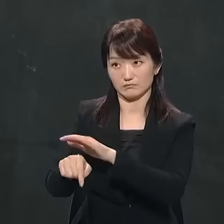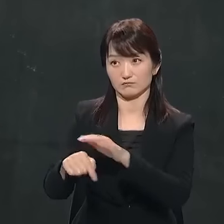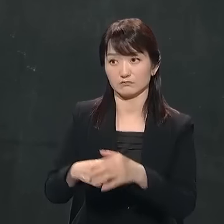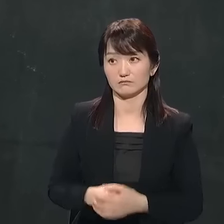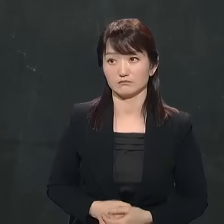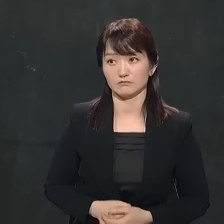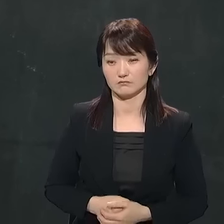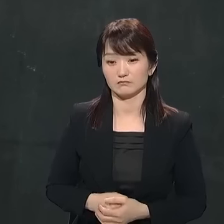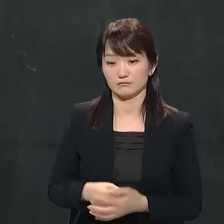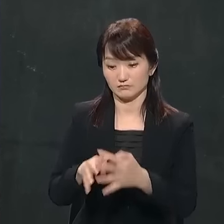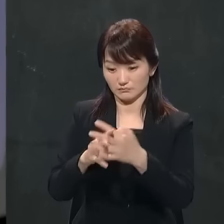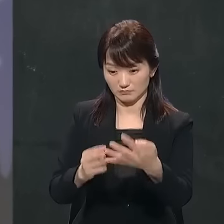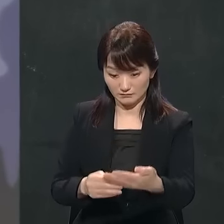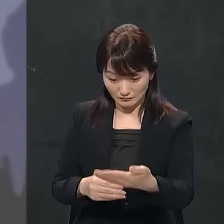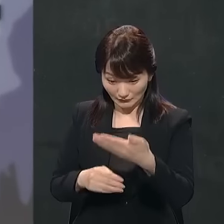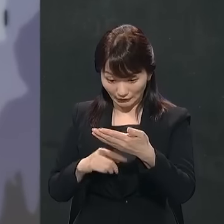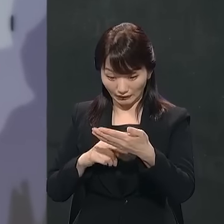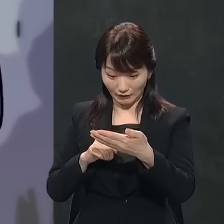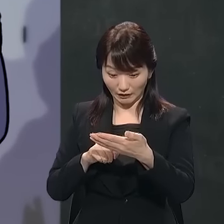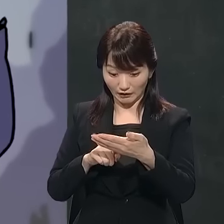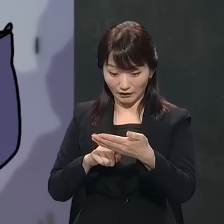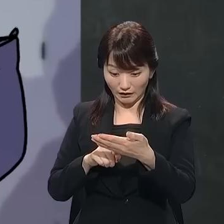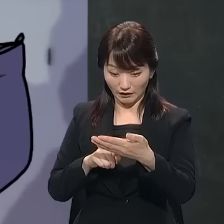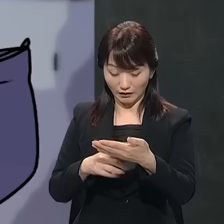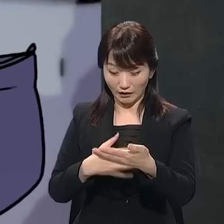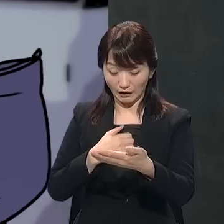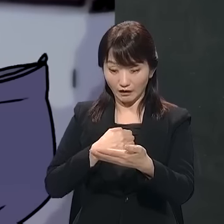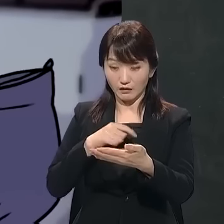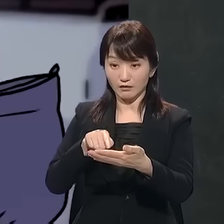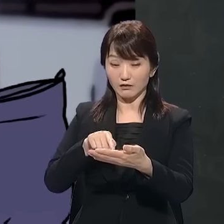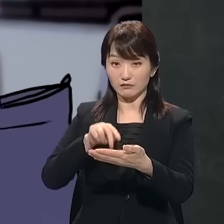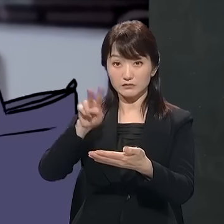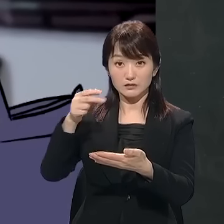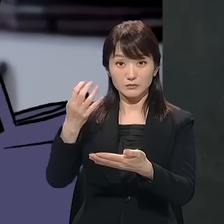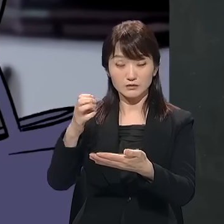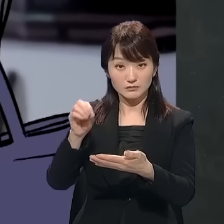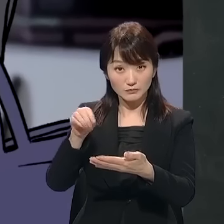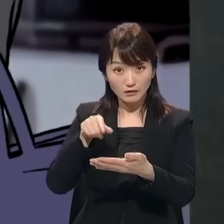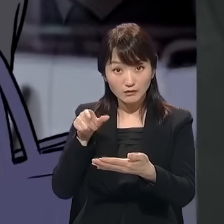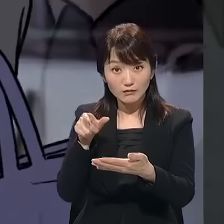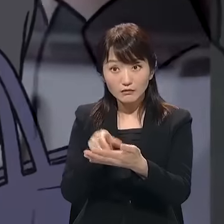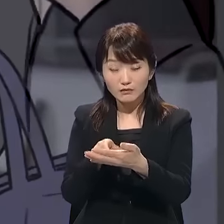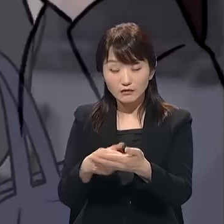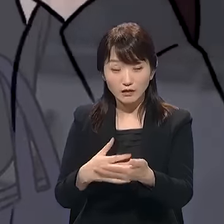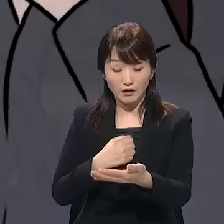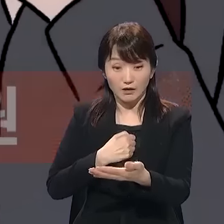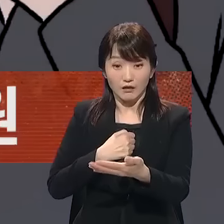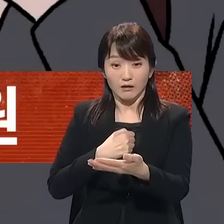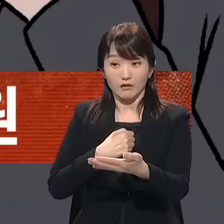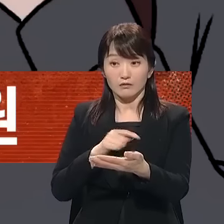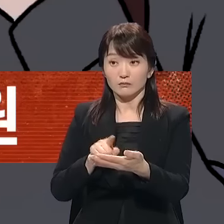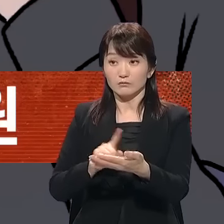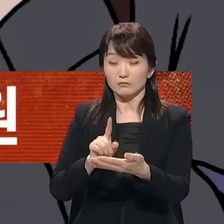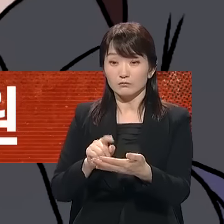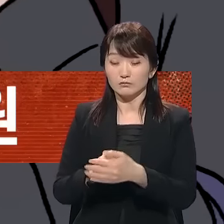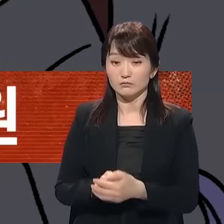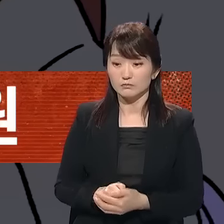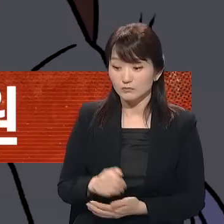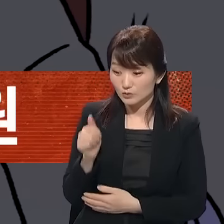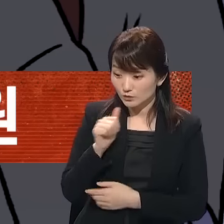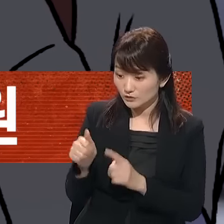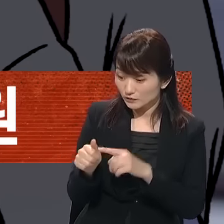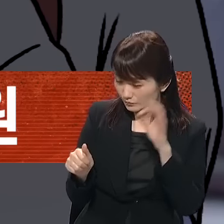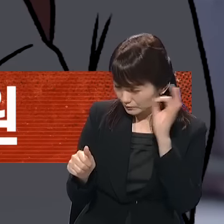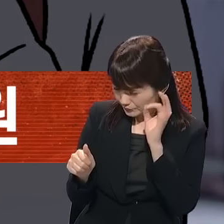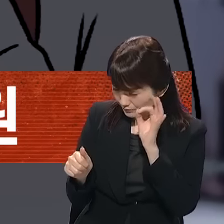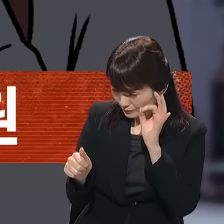가게에서 딱 영수증을 보게 된 거예요. 근데 가방 딱 보니까 240만 원인 거예요. 깜짝 놀라가지고 그 소개해준 남자를 딱